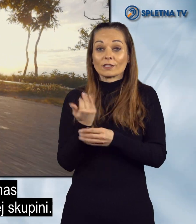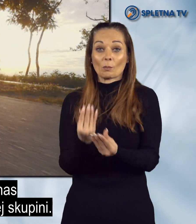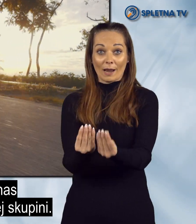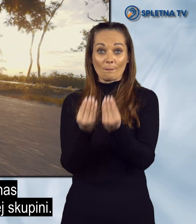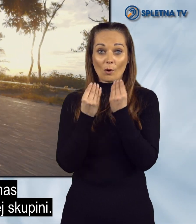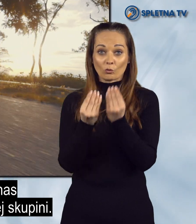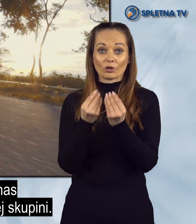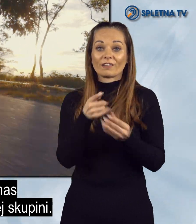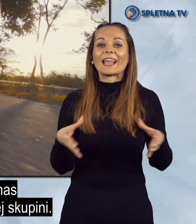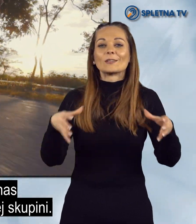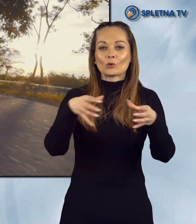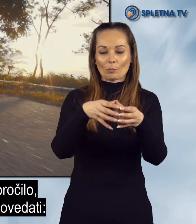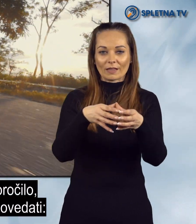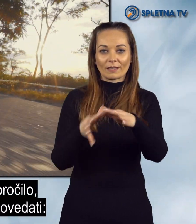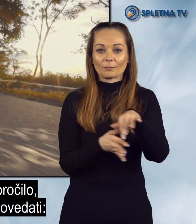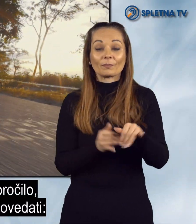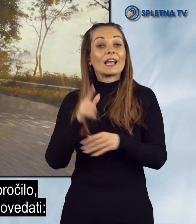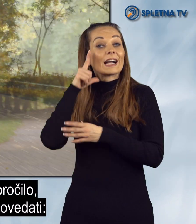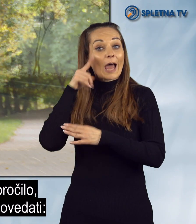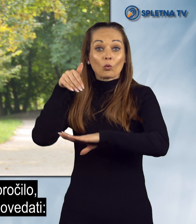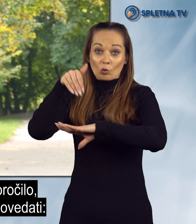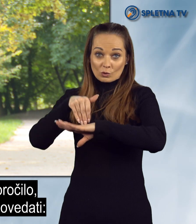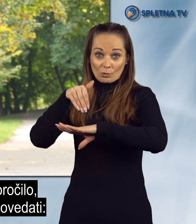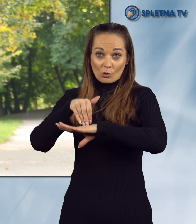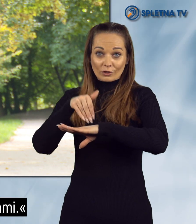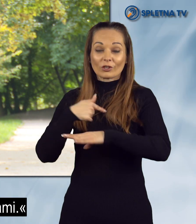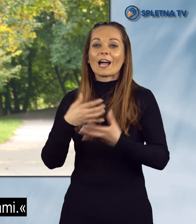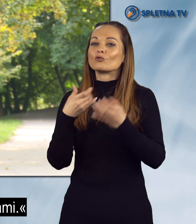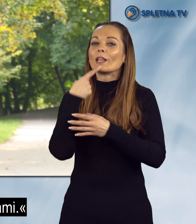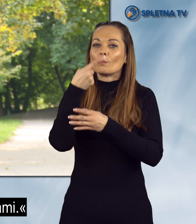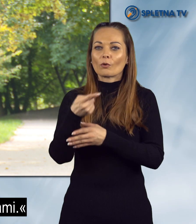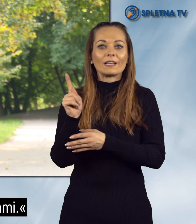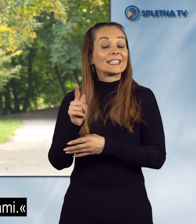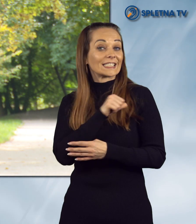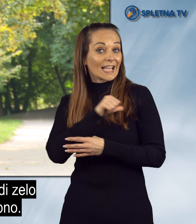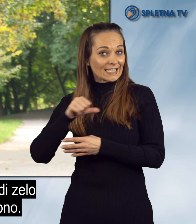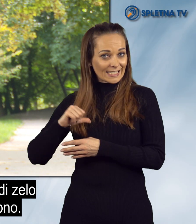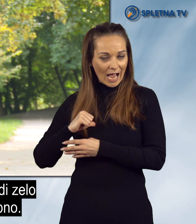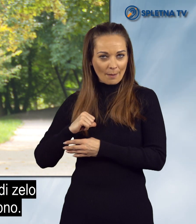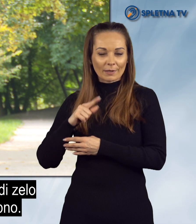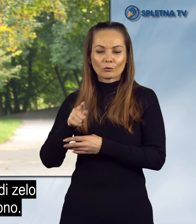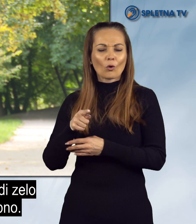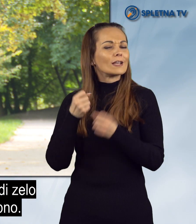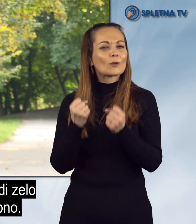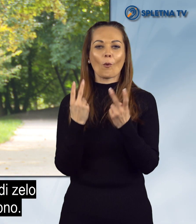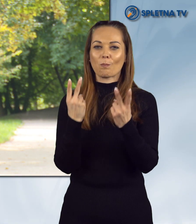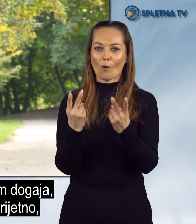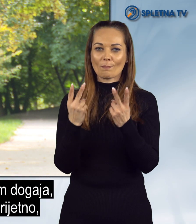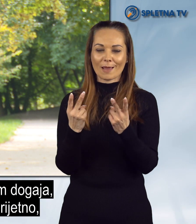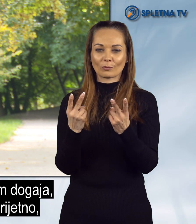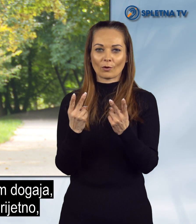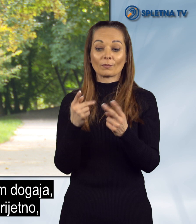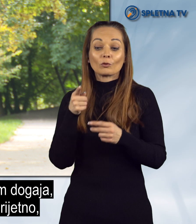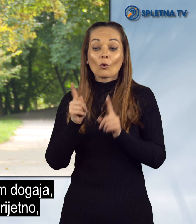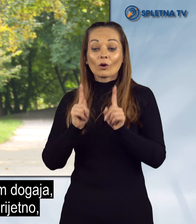v tej skupini, ne. Glavno sporočilo, ki ga želim povedati, je: niste sami, ne, to se mi zdi zelo pomembno. To,